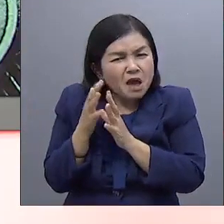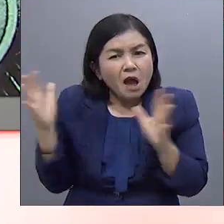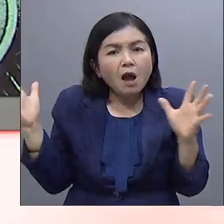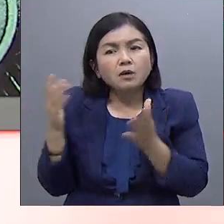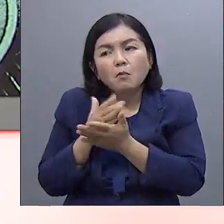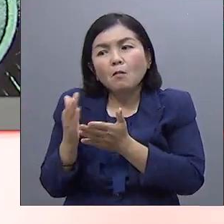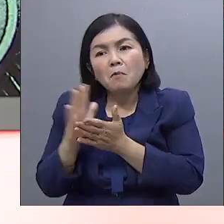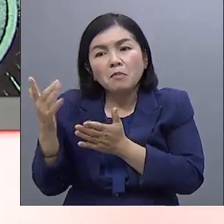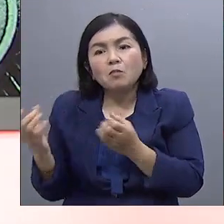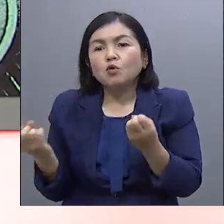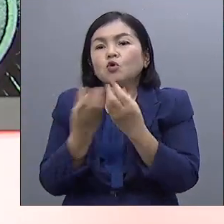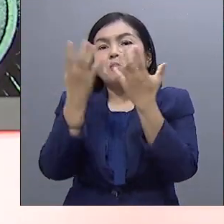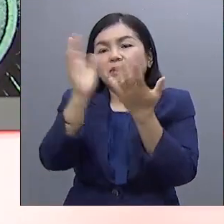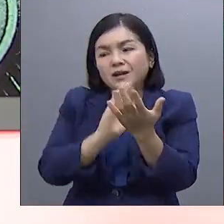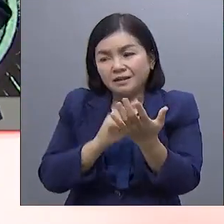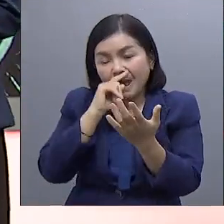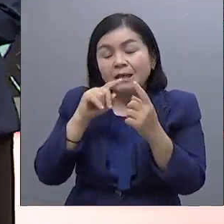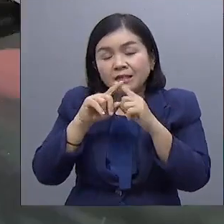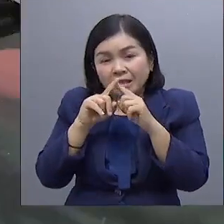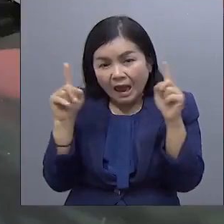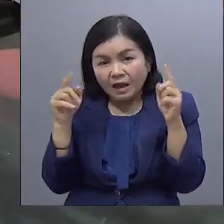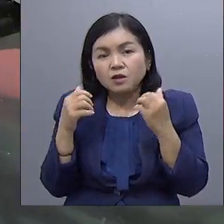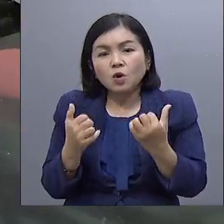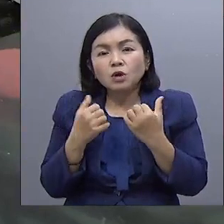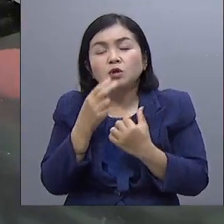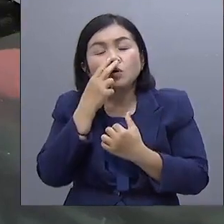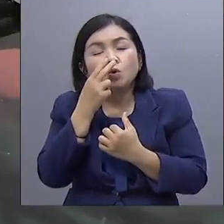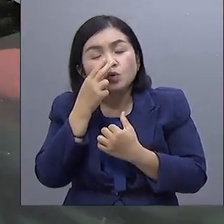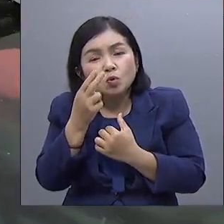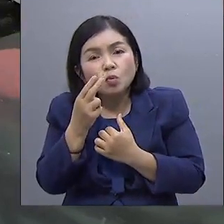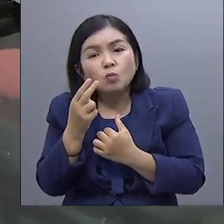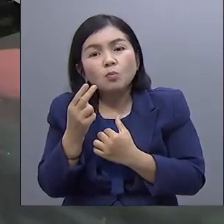จไทยนะคะแต่ว่านโยบายที่มาใช้กับคุณภาวดีคุณจิรชาตามันต้องคำนึงถึงผลลั